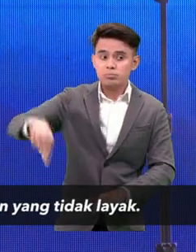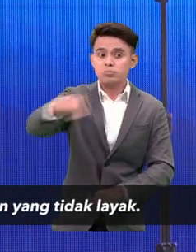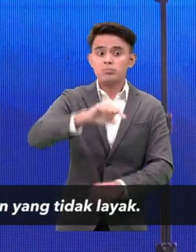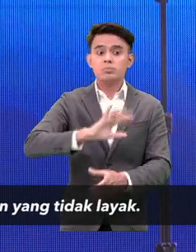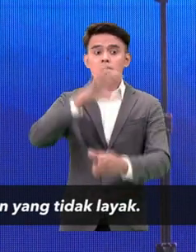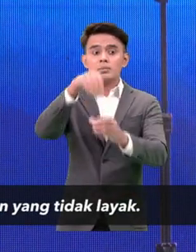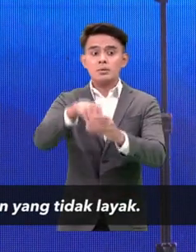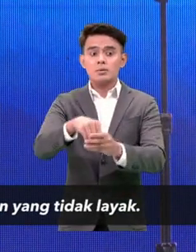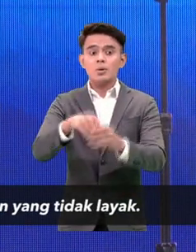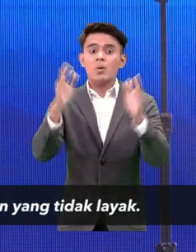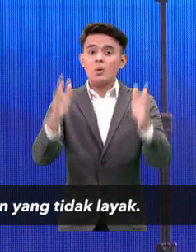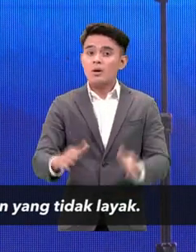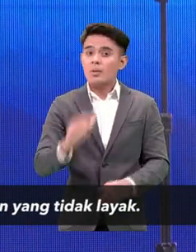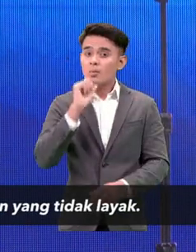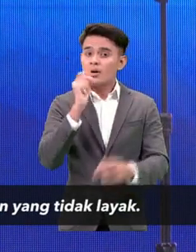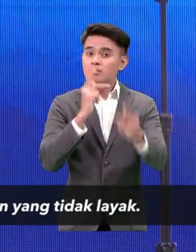are not qualified.